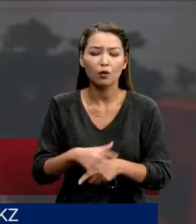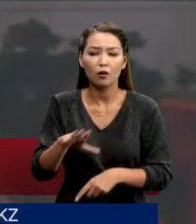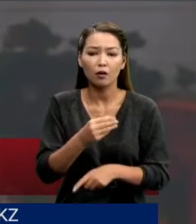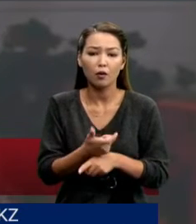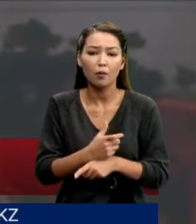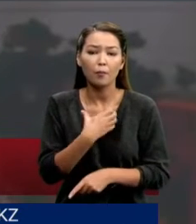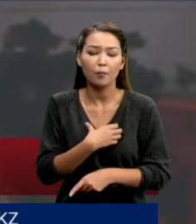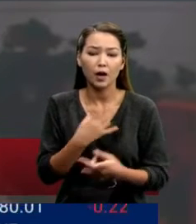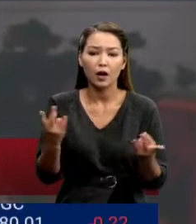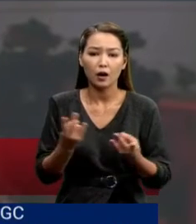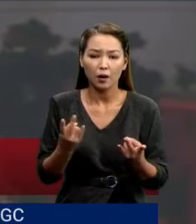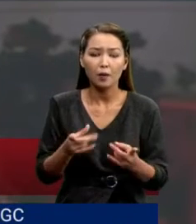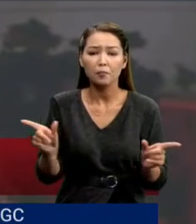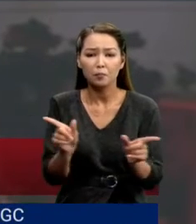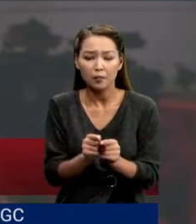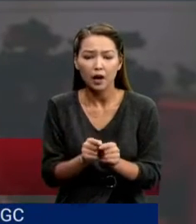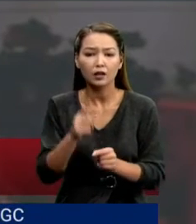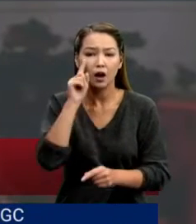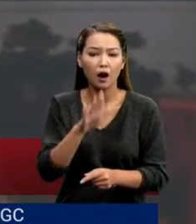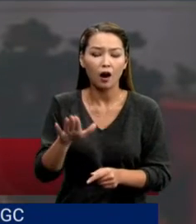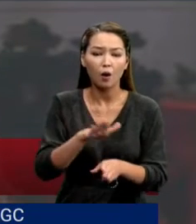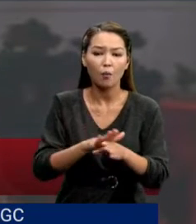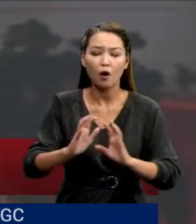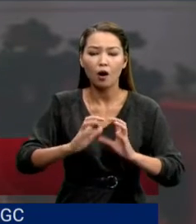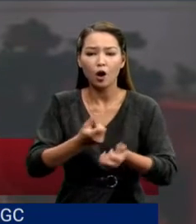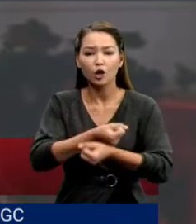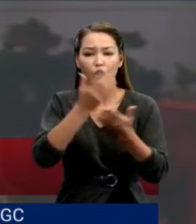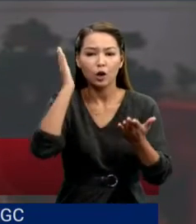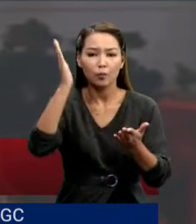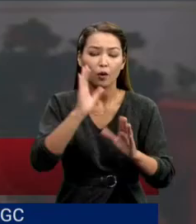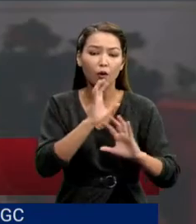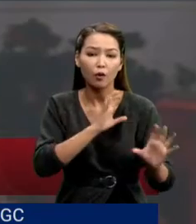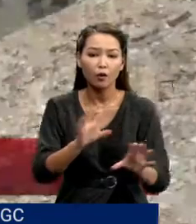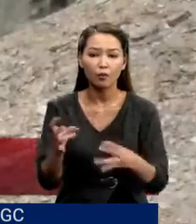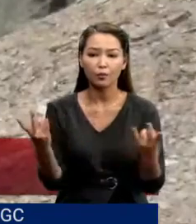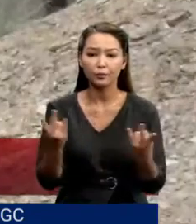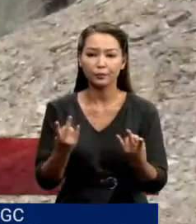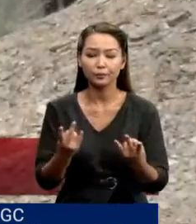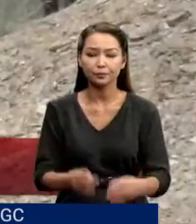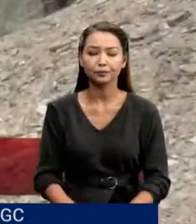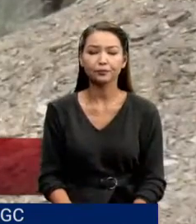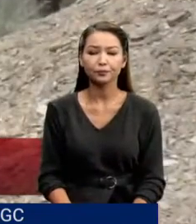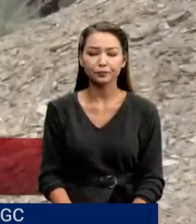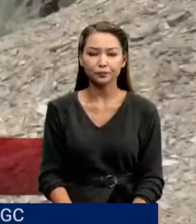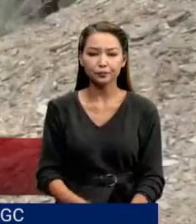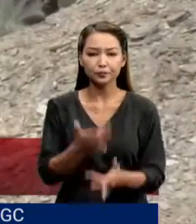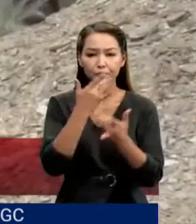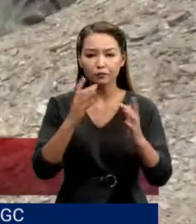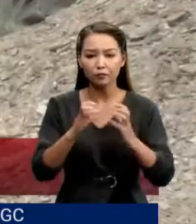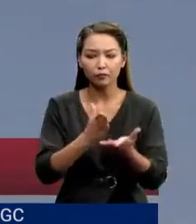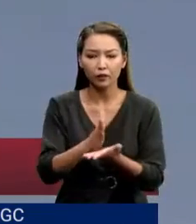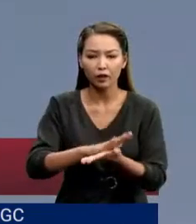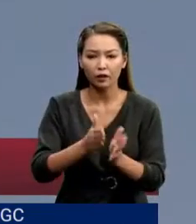Заман сынақтарын бірге жеңіп, Азия мен бүкіл әлем үшін жарқын болашақты қамтамасыз етейік. Соңғы геосаяси жағдайлар